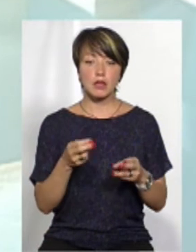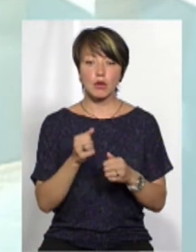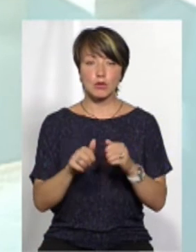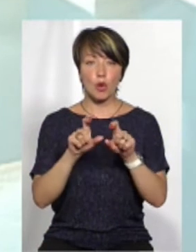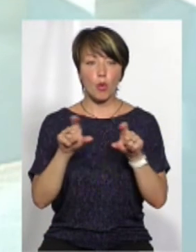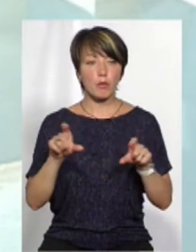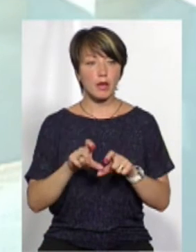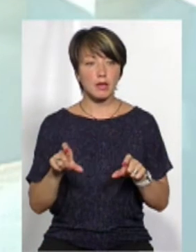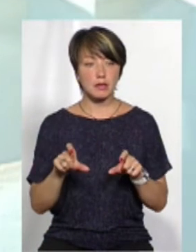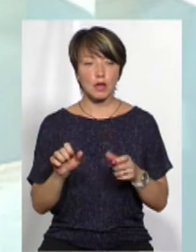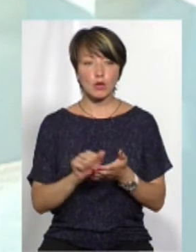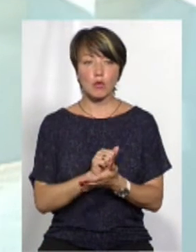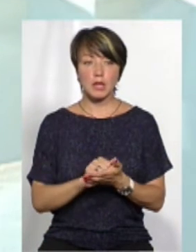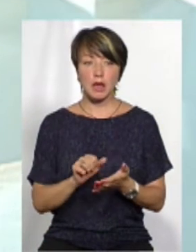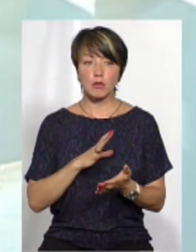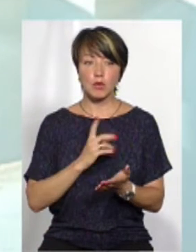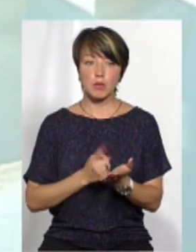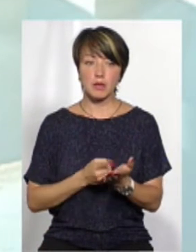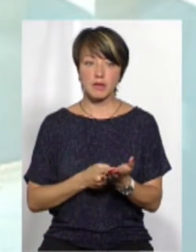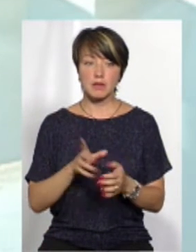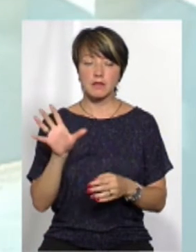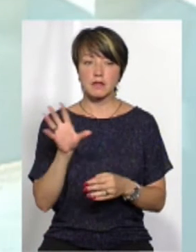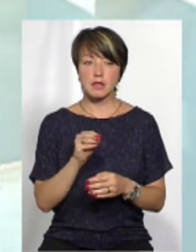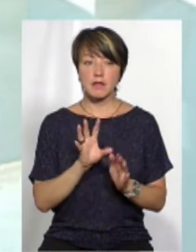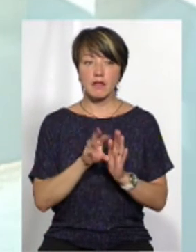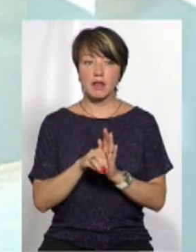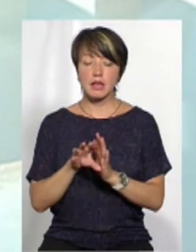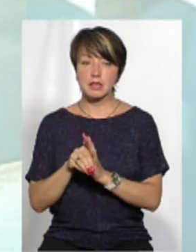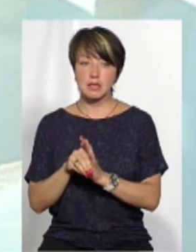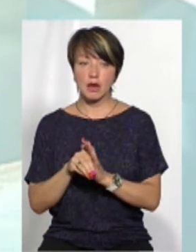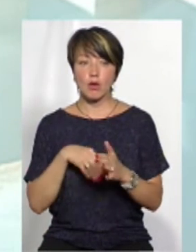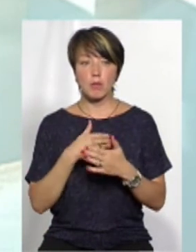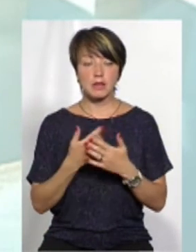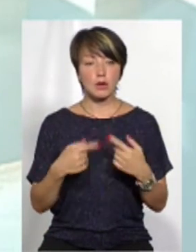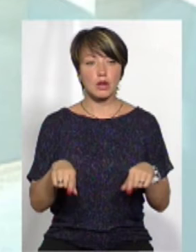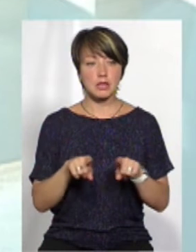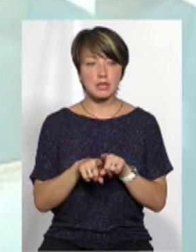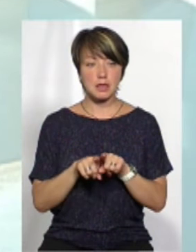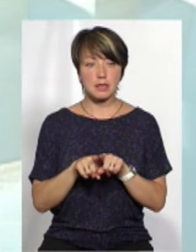об'єкти, документально було підтверджені всі внески громадських організацій.